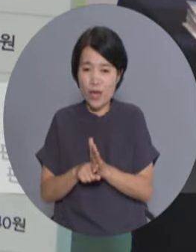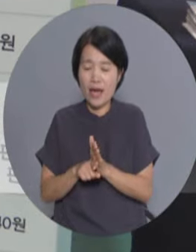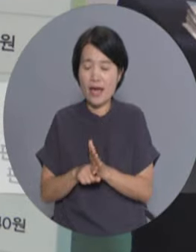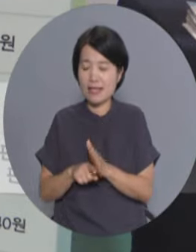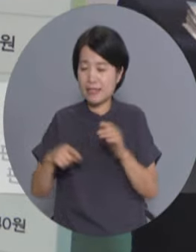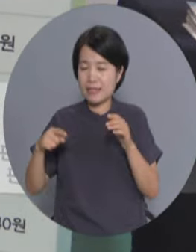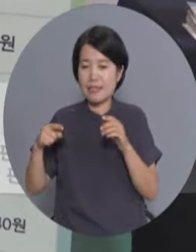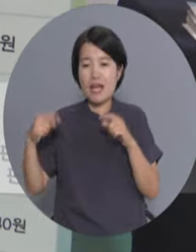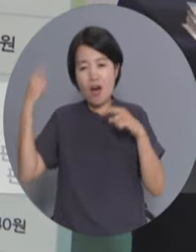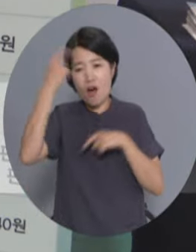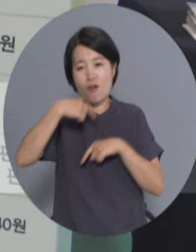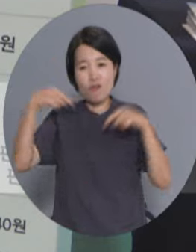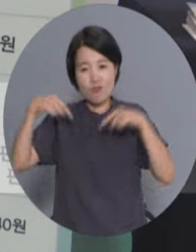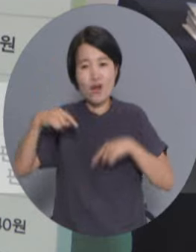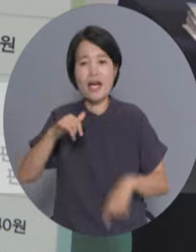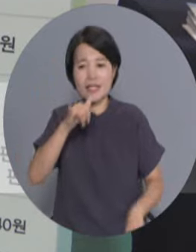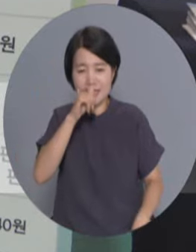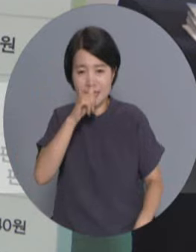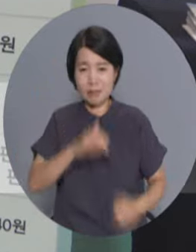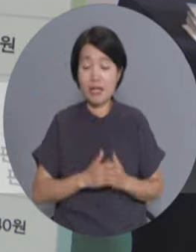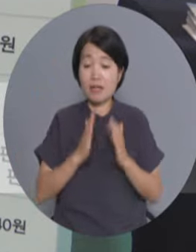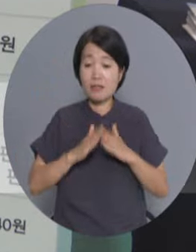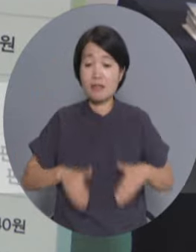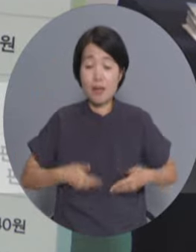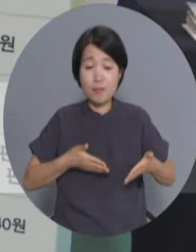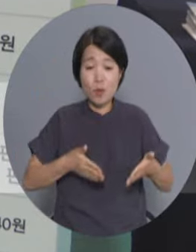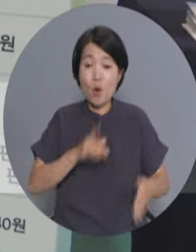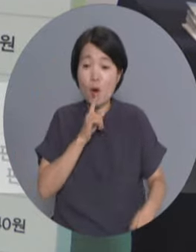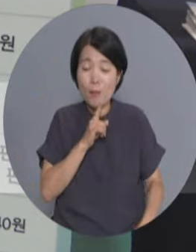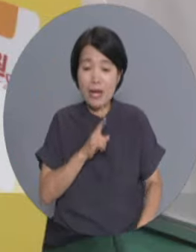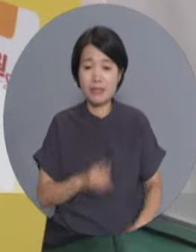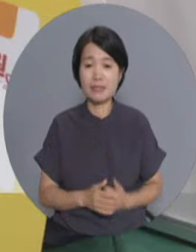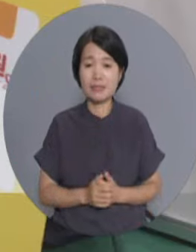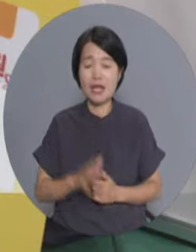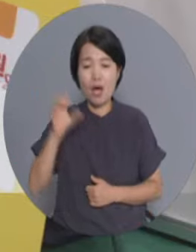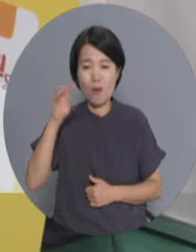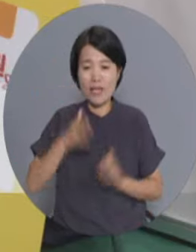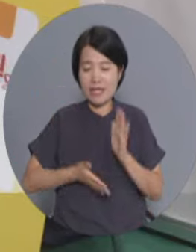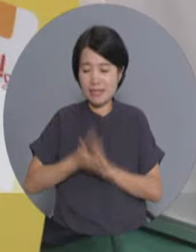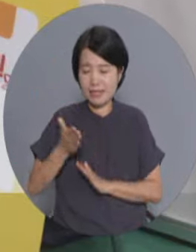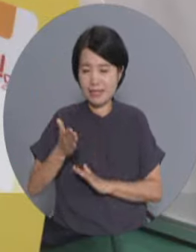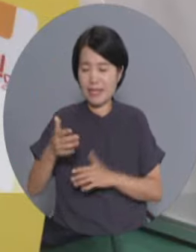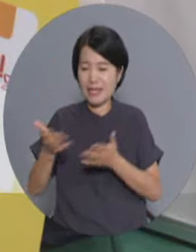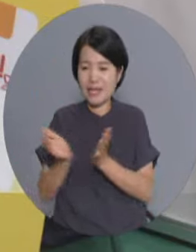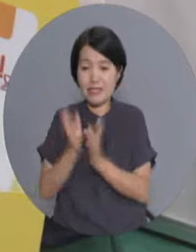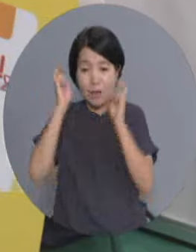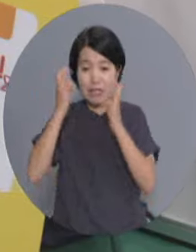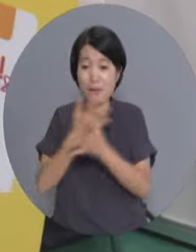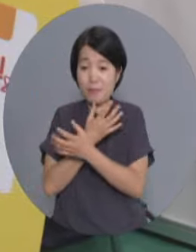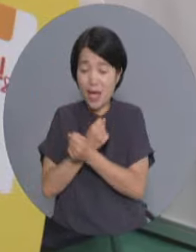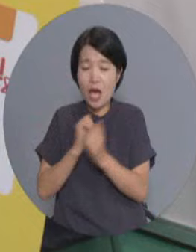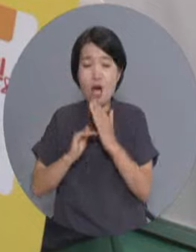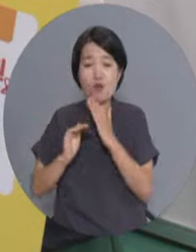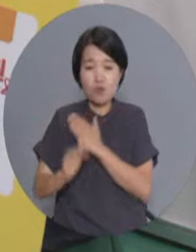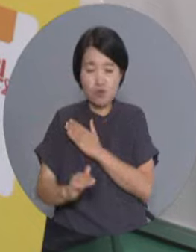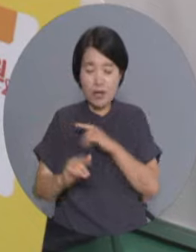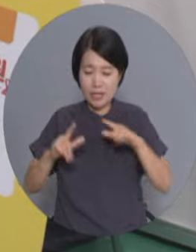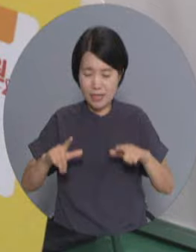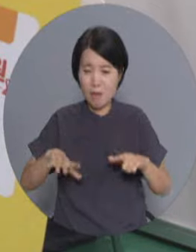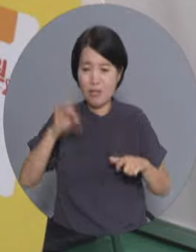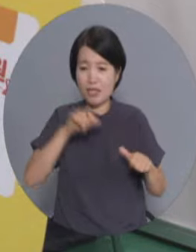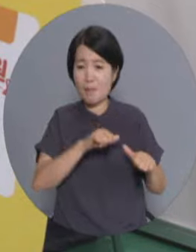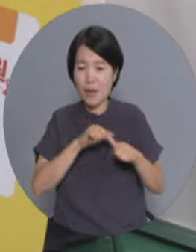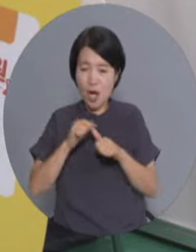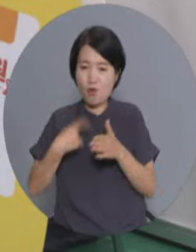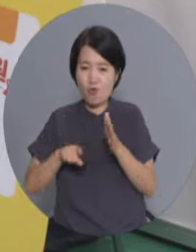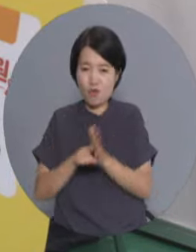면접도 진행됐습니다. 전남도는 광양시, 기업, 단체 등과 협약식을 갖고 지역 인재 우선 채용에